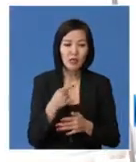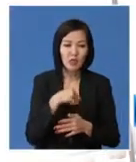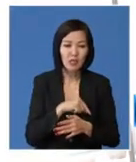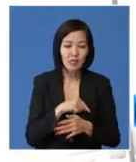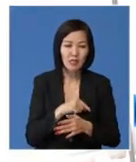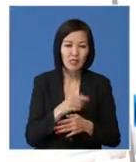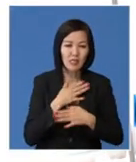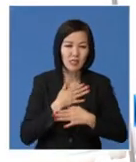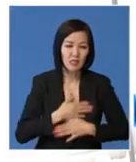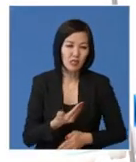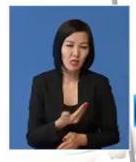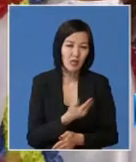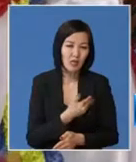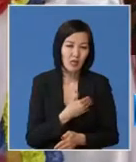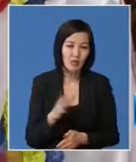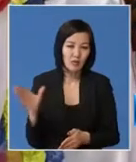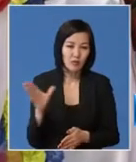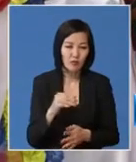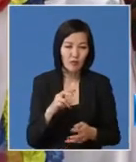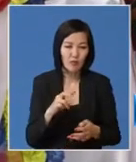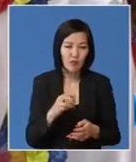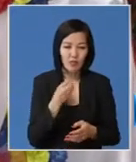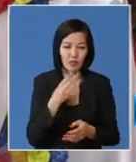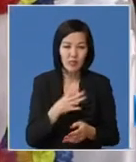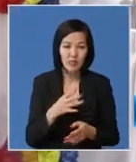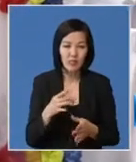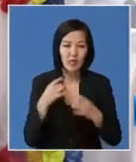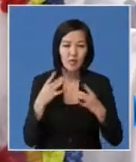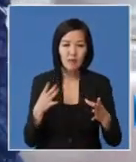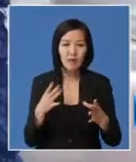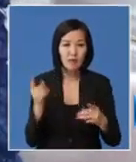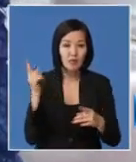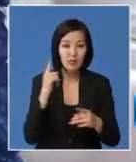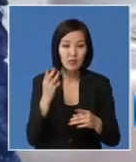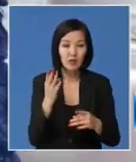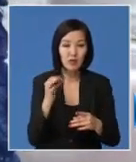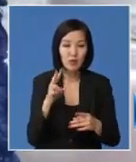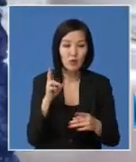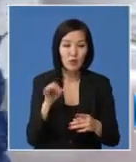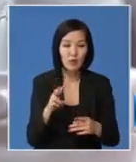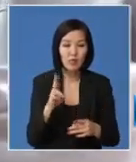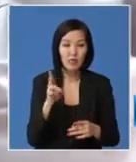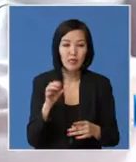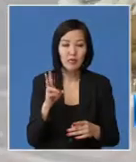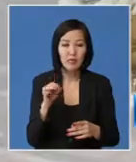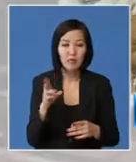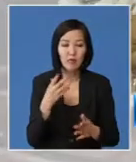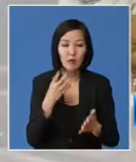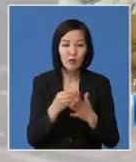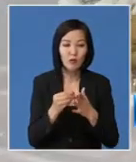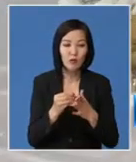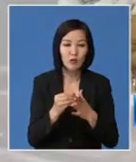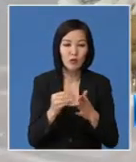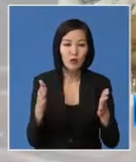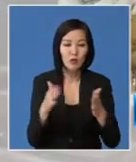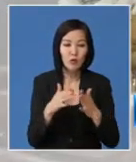жерден таршылық көріп жатқан жоқ. Бүгін Наурыз мерекесі болады деген естіген Шолпан мен Кендібай өз отауларының мерекелік